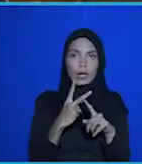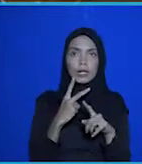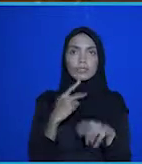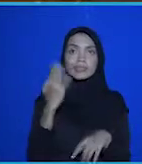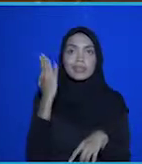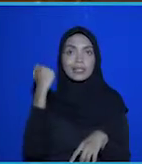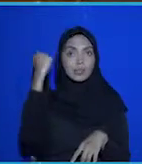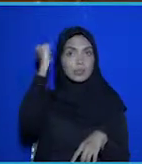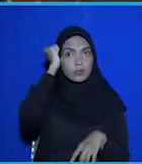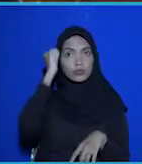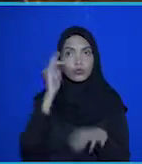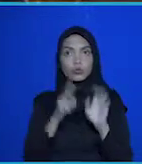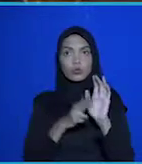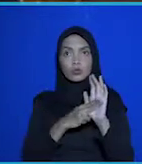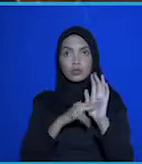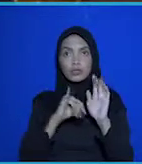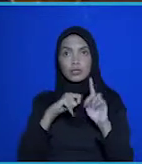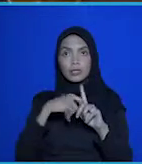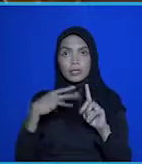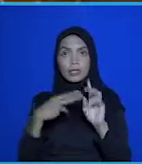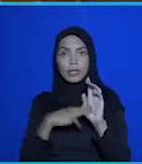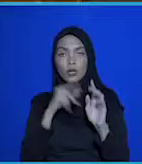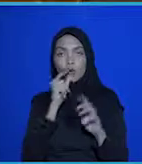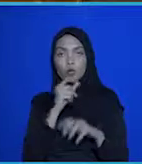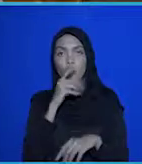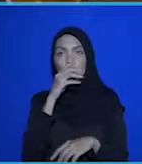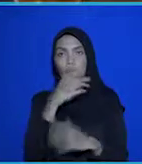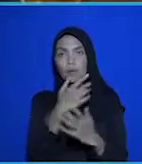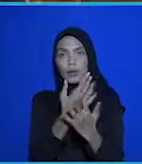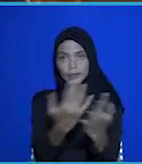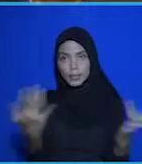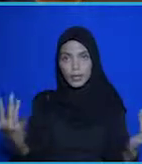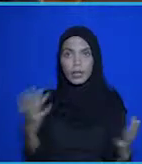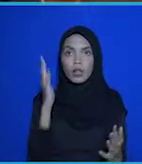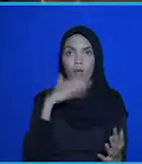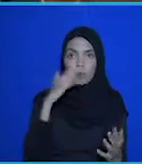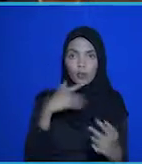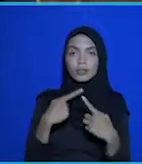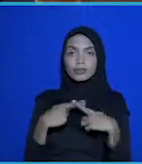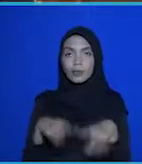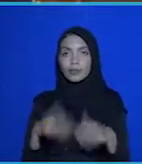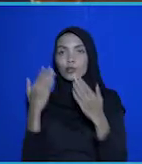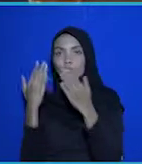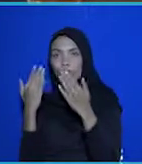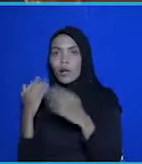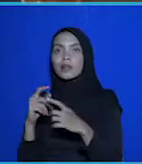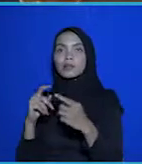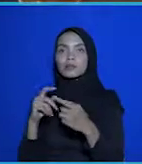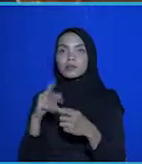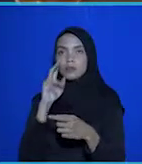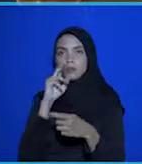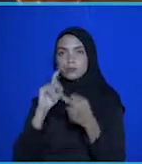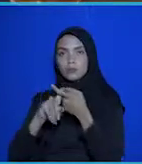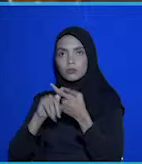ini, doanya tadi Bu Niken untuk warga yang sedang berduka di Lombok. Kita juga berdoa kepada saudara kita